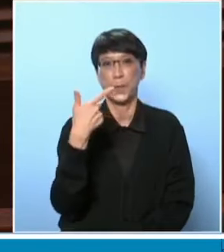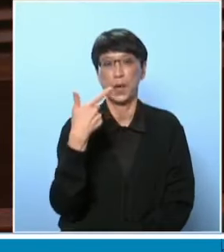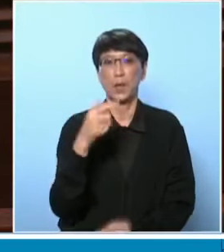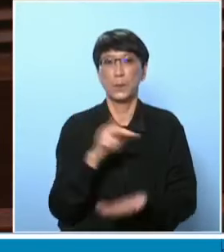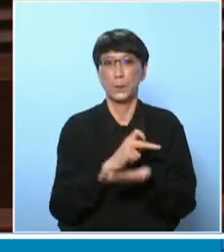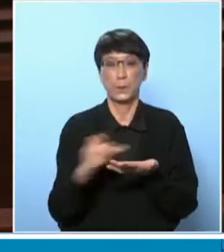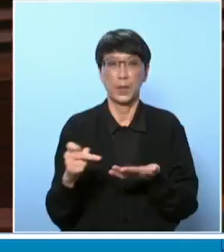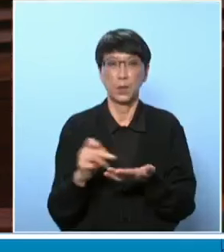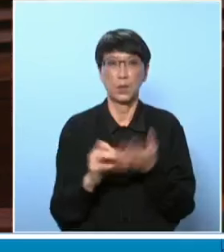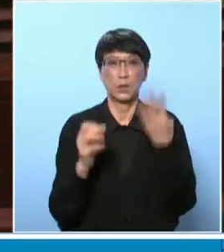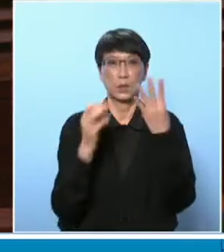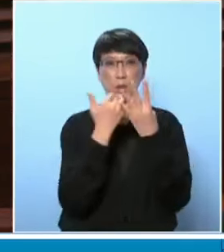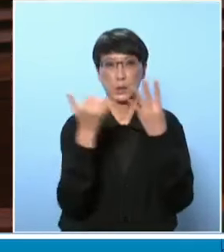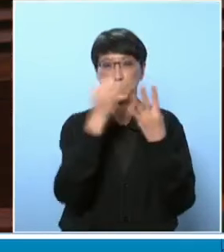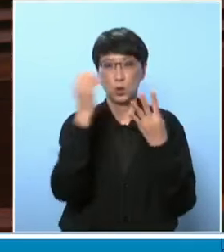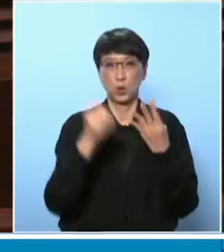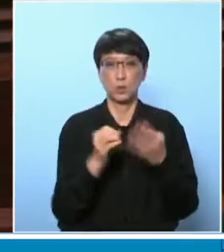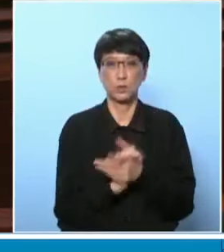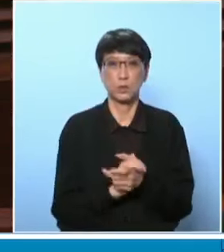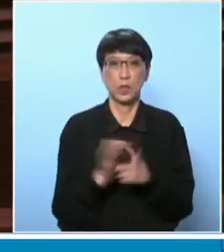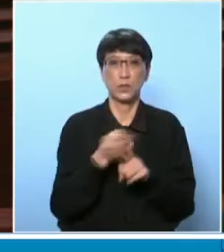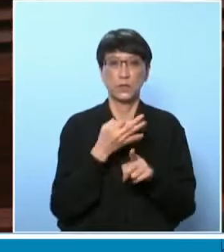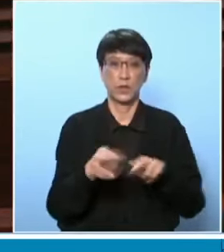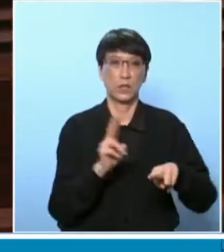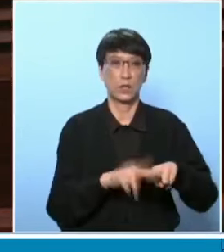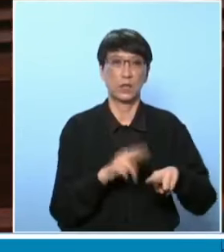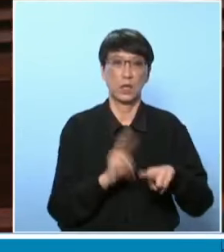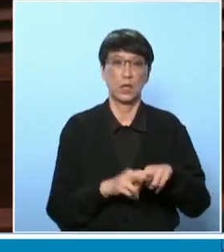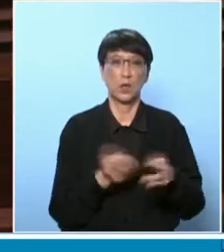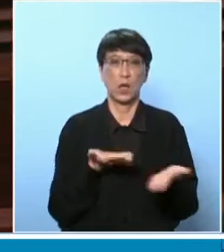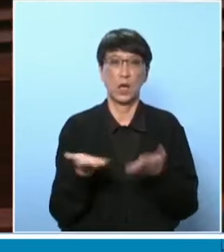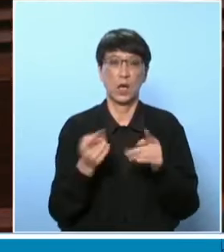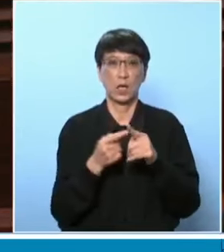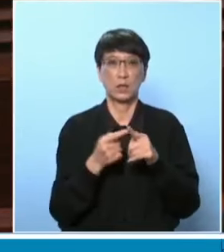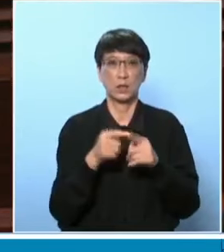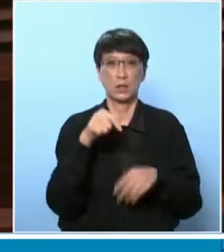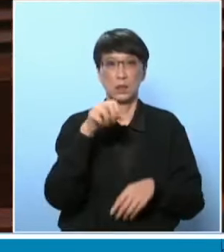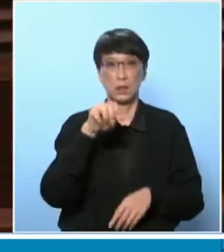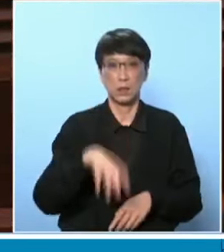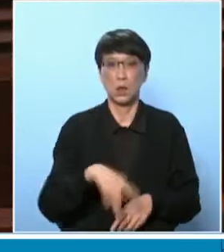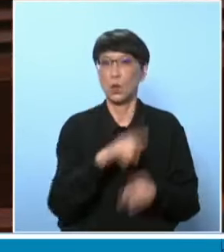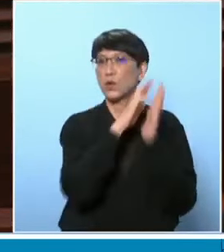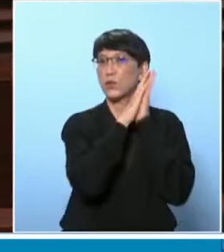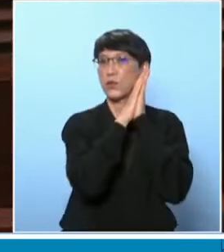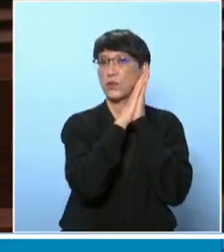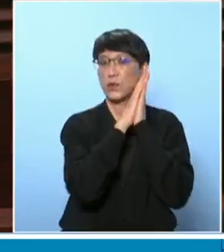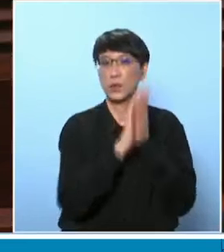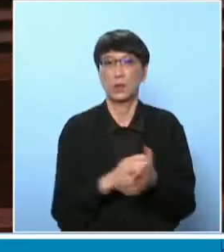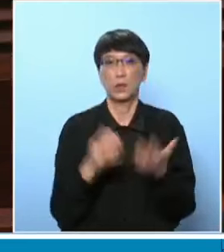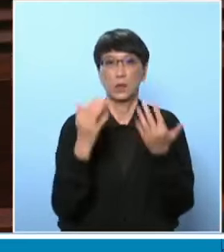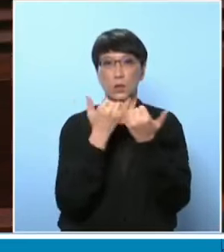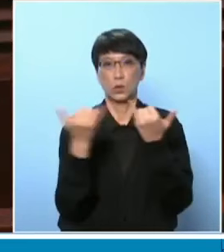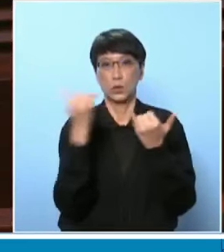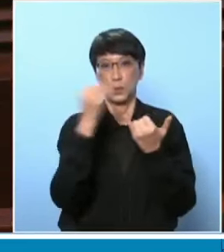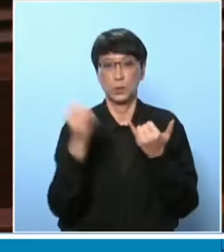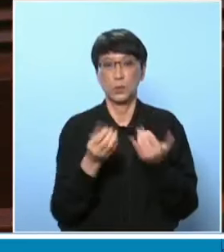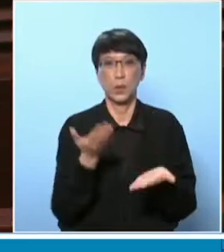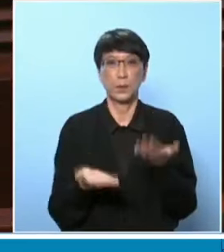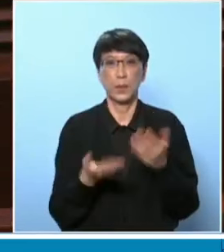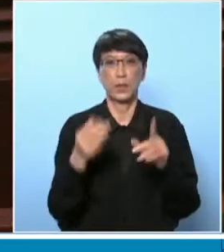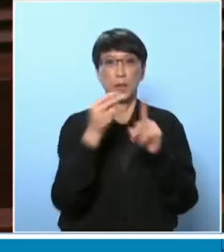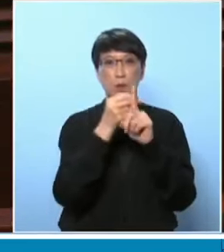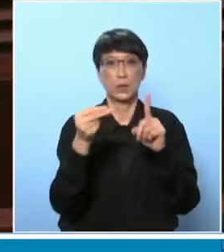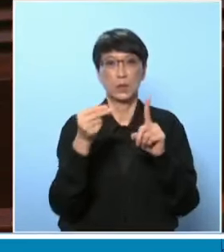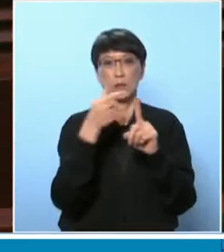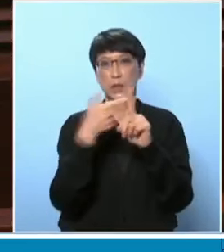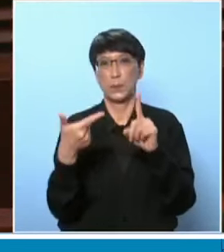期平均的46%，而非內地旅客的過夜比例就維持在大約66%，與2017年